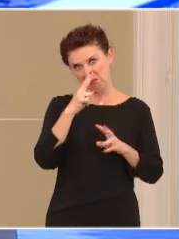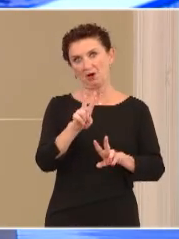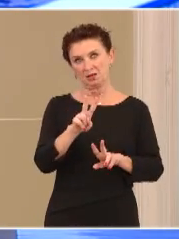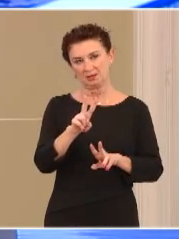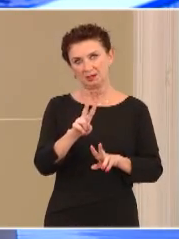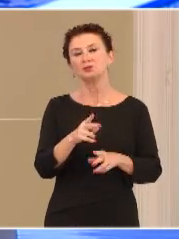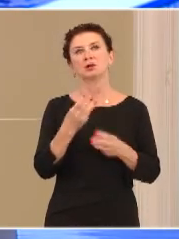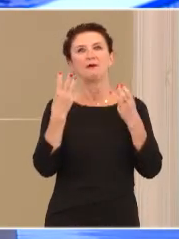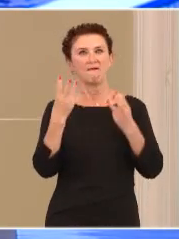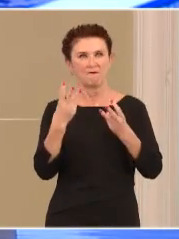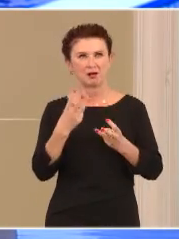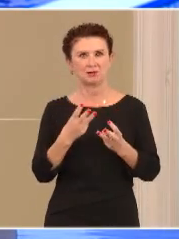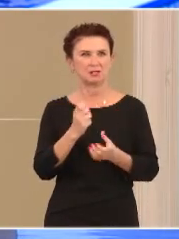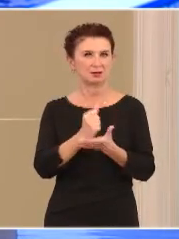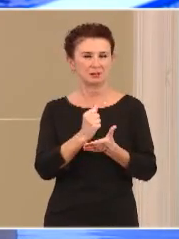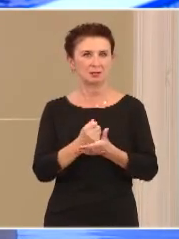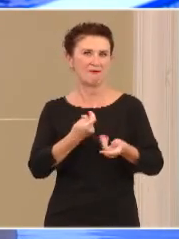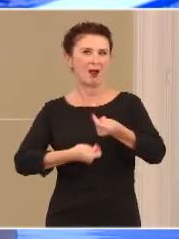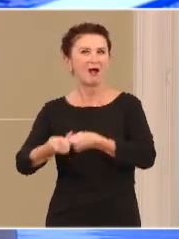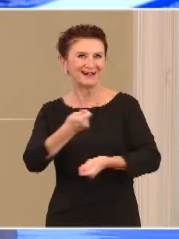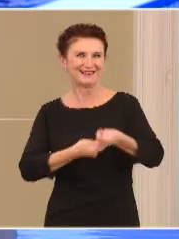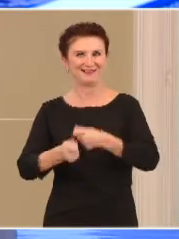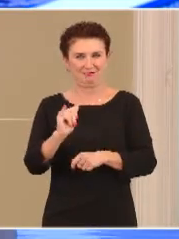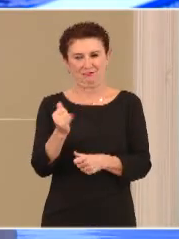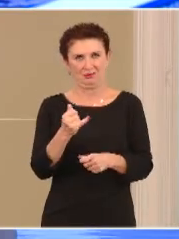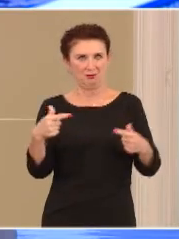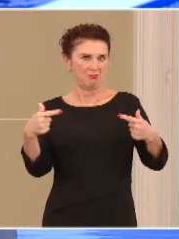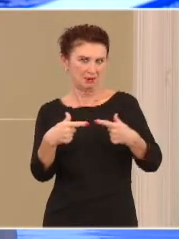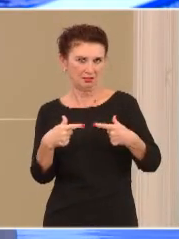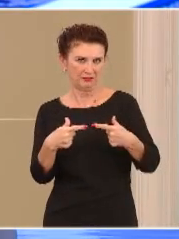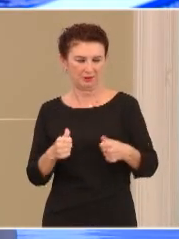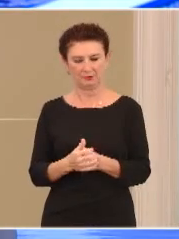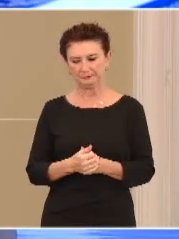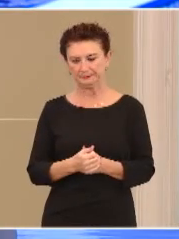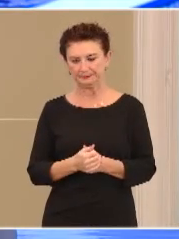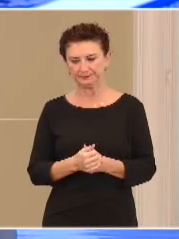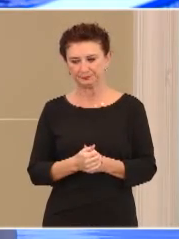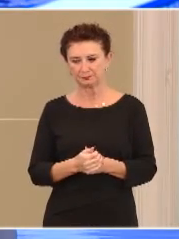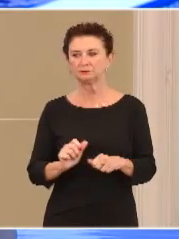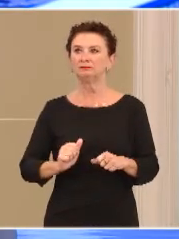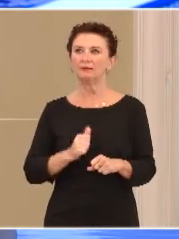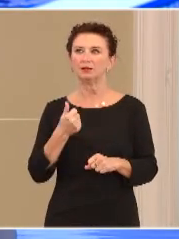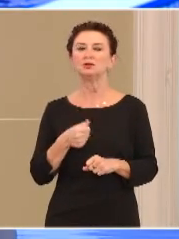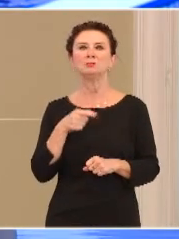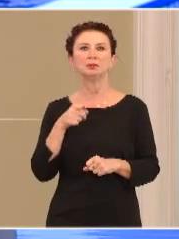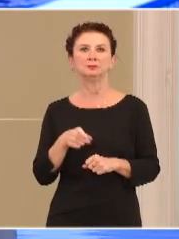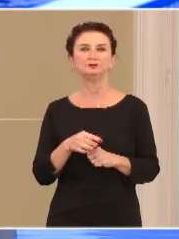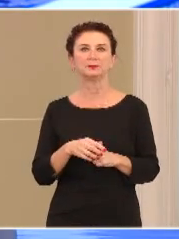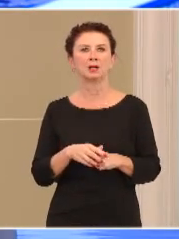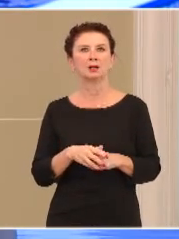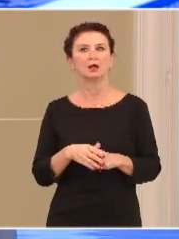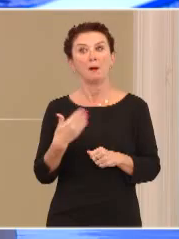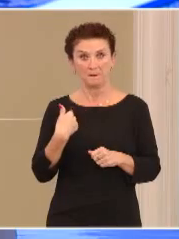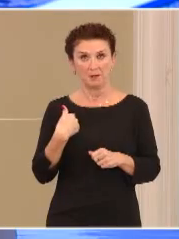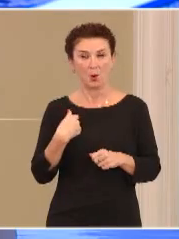żeby też tę ścieżkę równoległą, czyli oceny przez Komisję Europejską, że